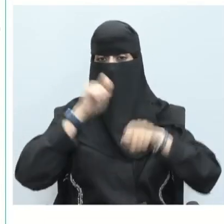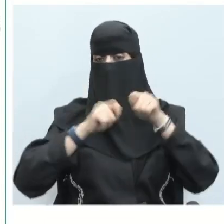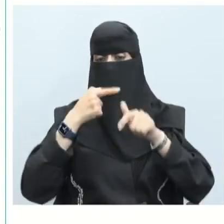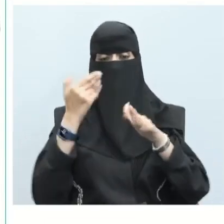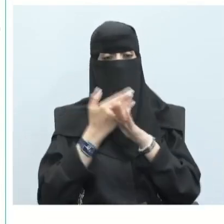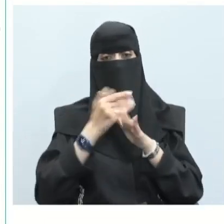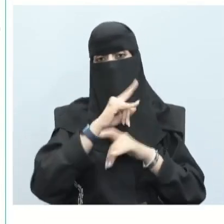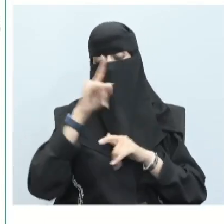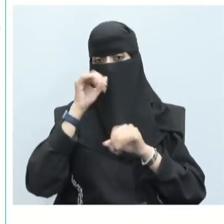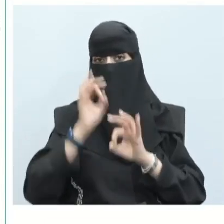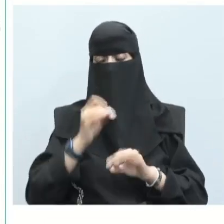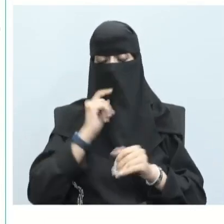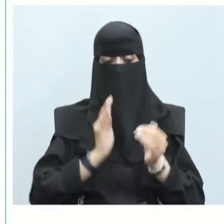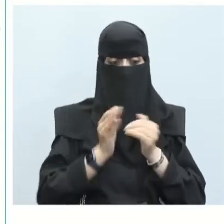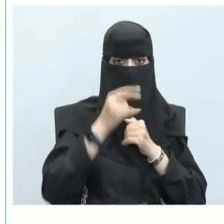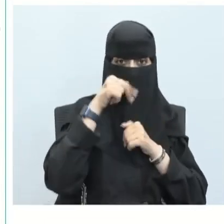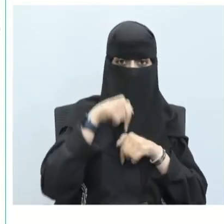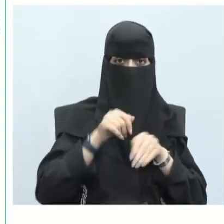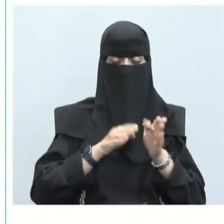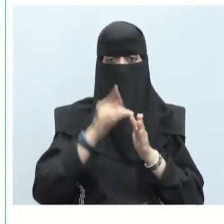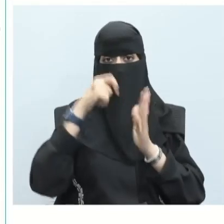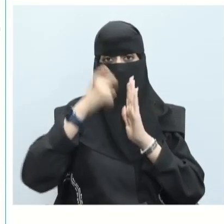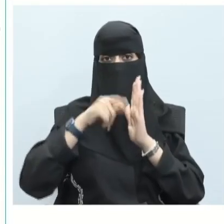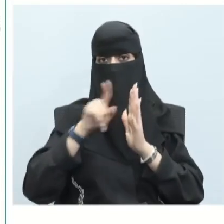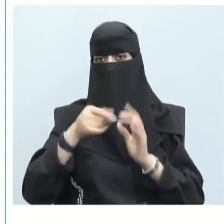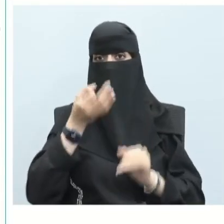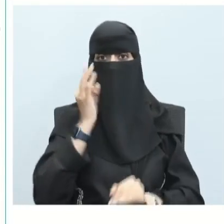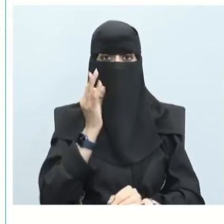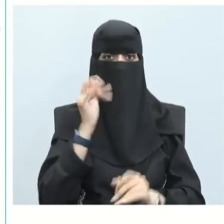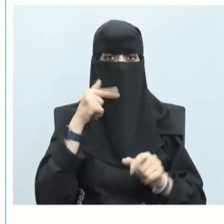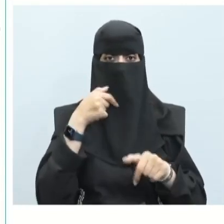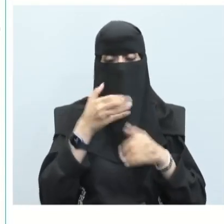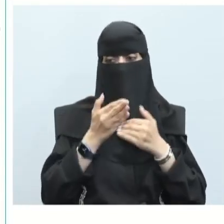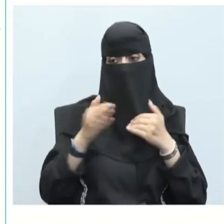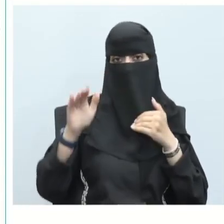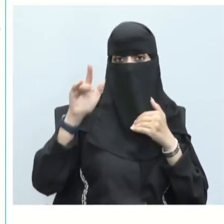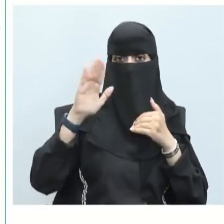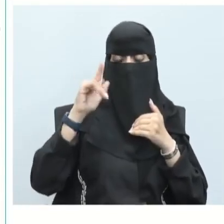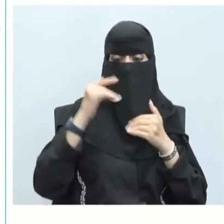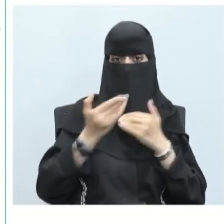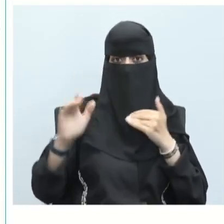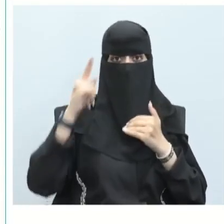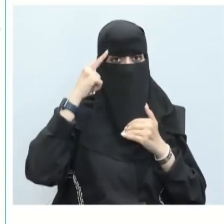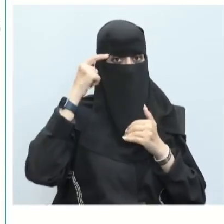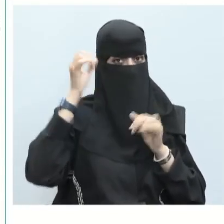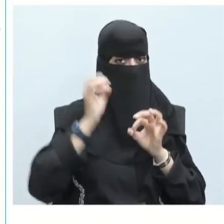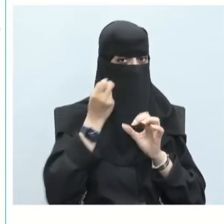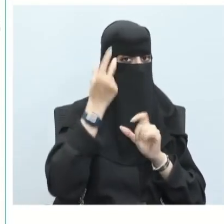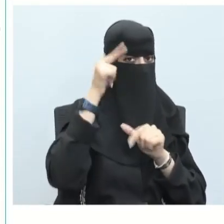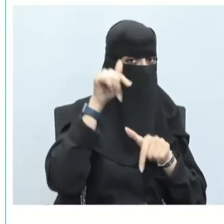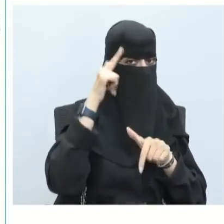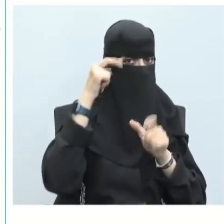حجه مكمن الخلل في الاحتكام الى التهديد هو التخلي عن الاقناع